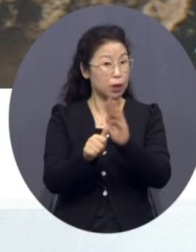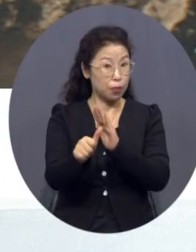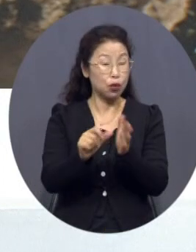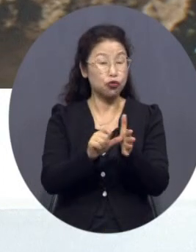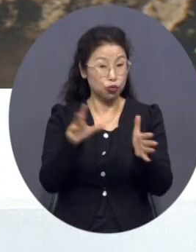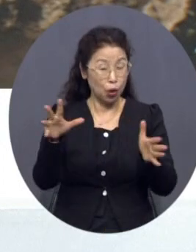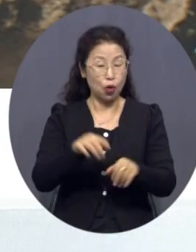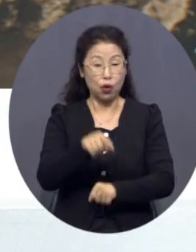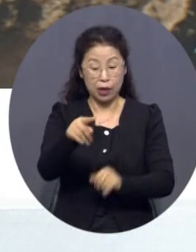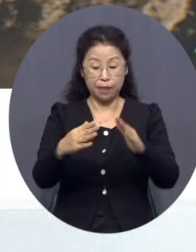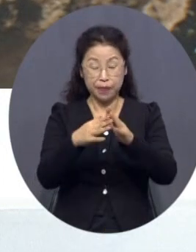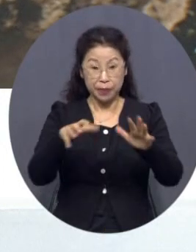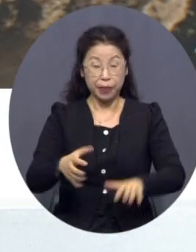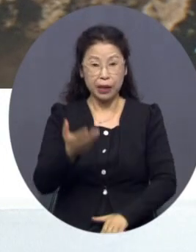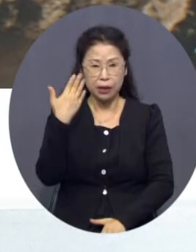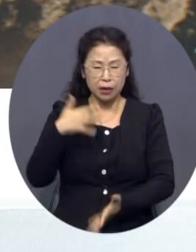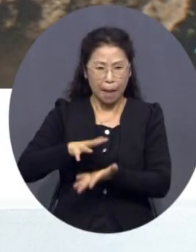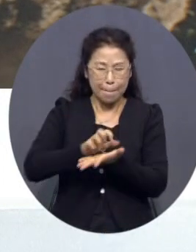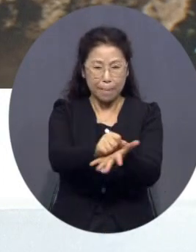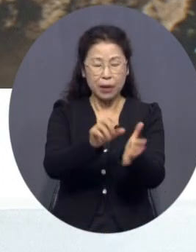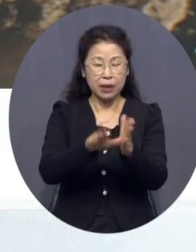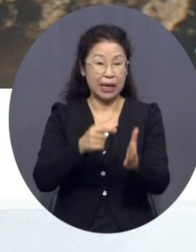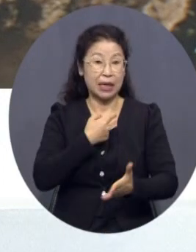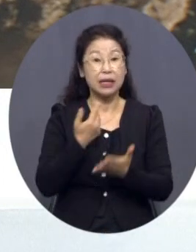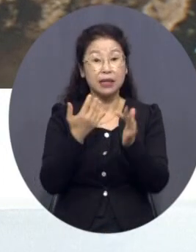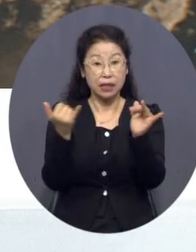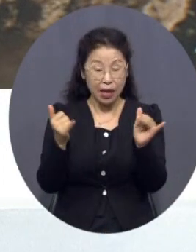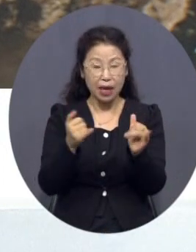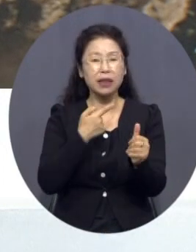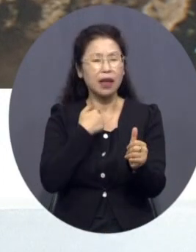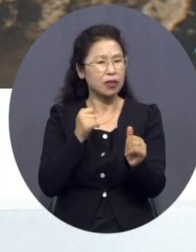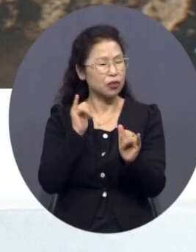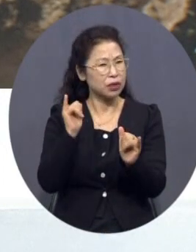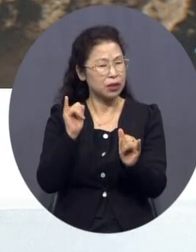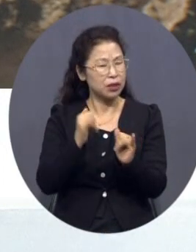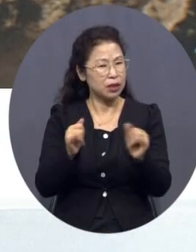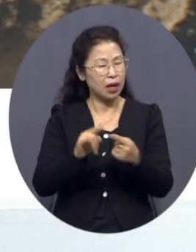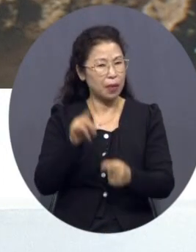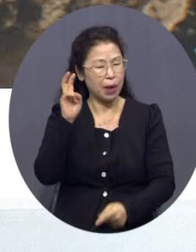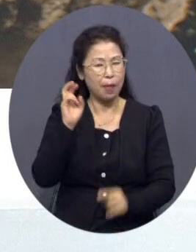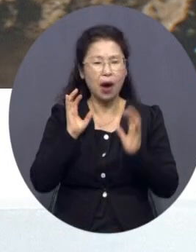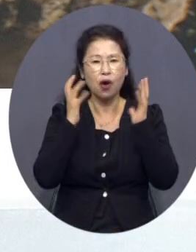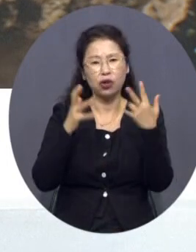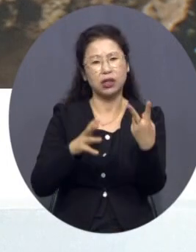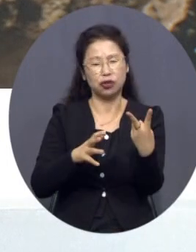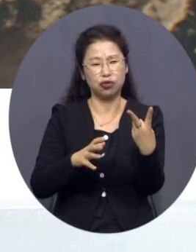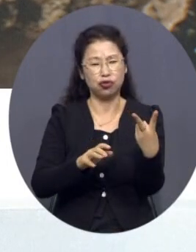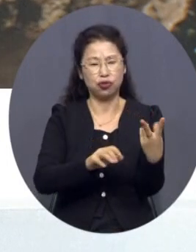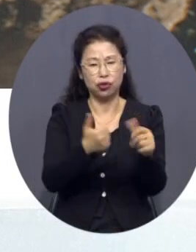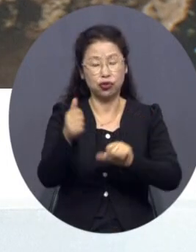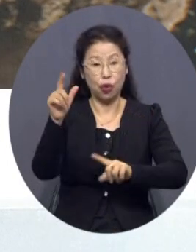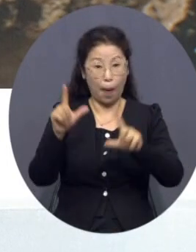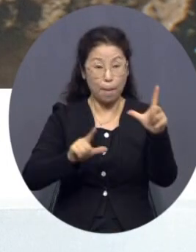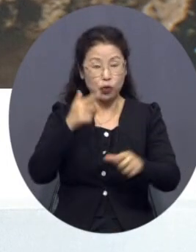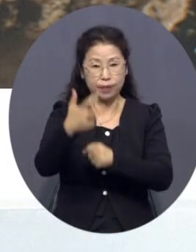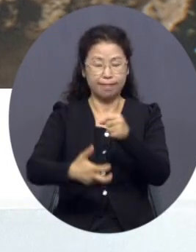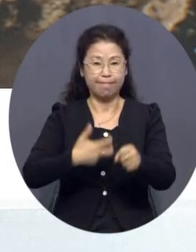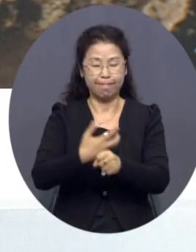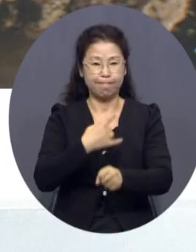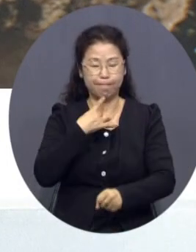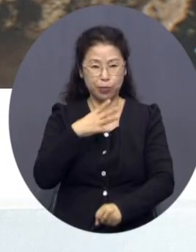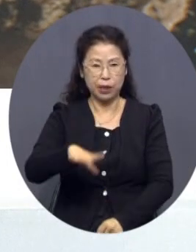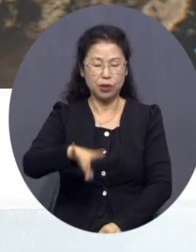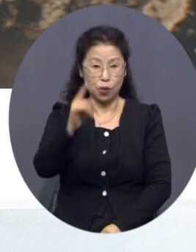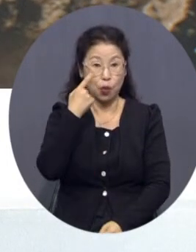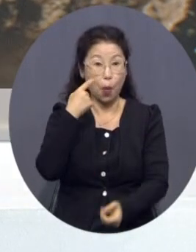곳인데요. 이 마을에서 당시 초토화 작전에 희생된 것으로 추정되는 어린이 유해 두 구가 70여 년 만에